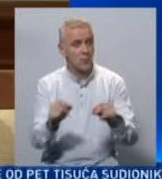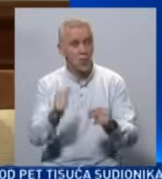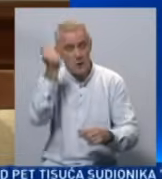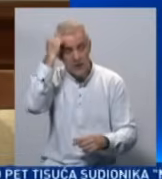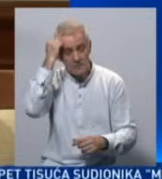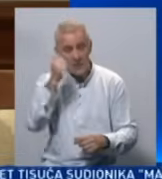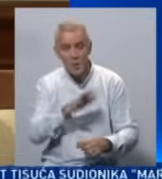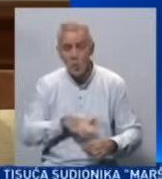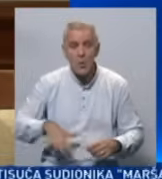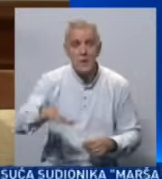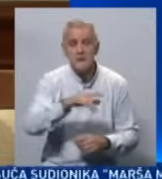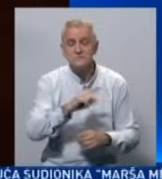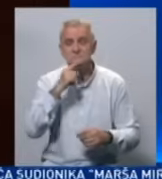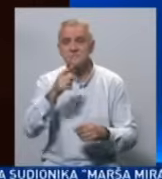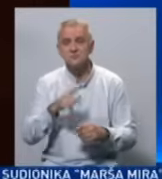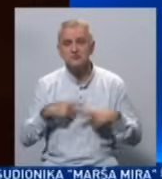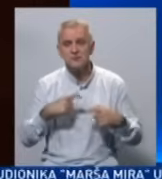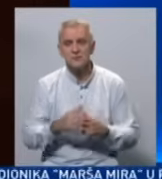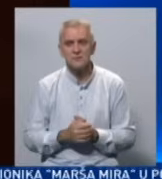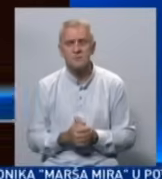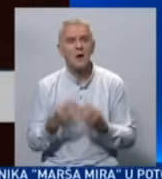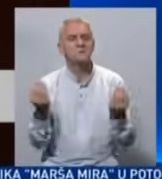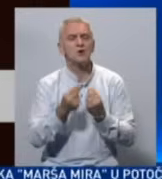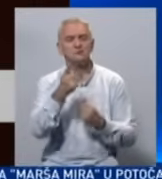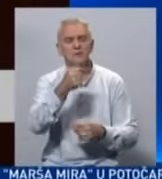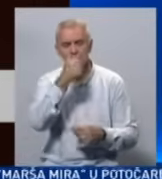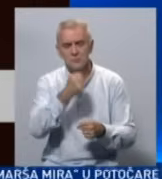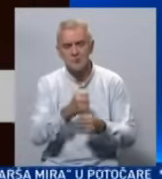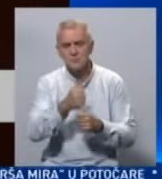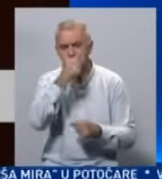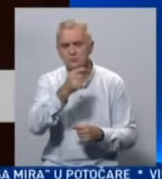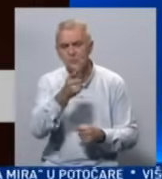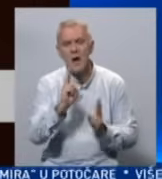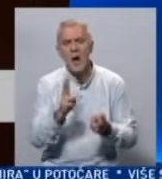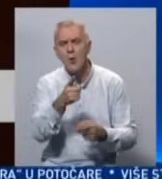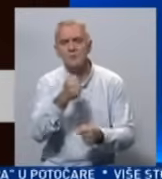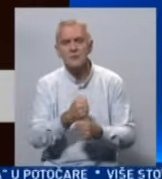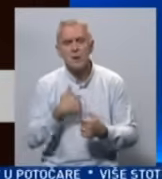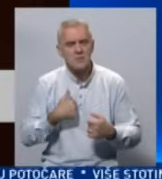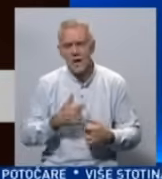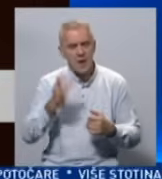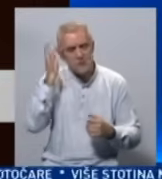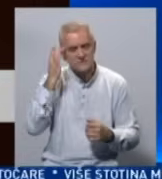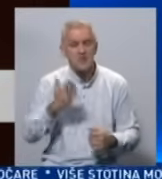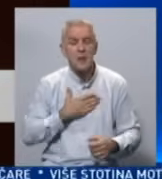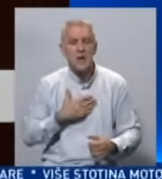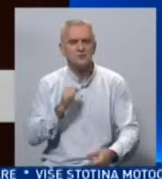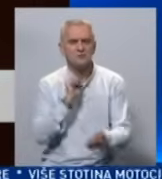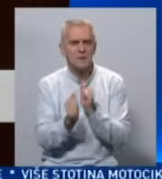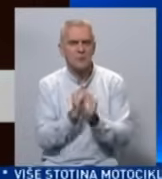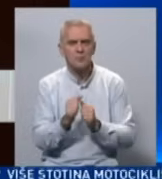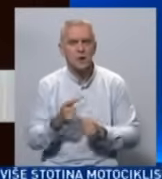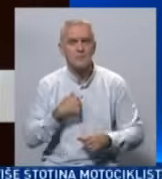ne kamenolomu ni u čijem naselju. Zašto se ovo radi, kako se ovo radi, ja stvarno ne znam, naše je da se borimo. I to